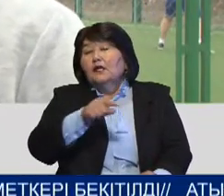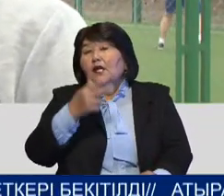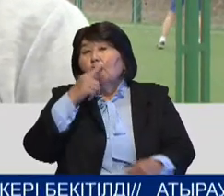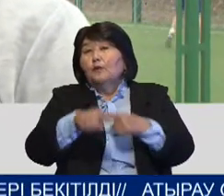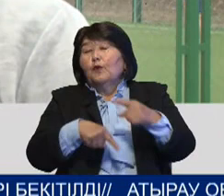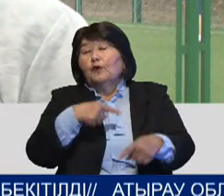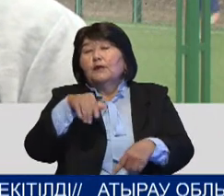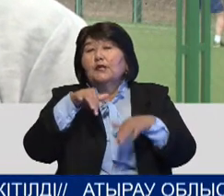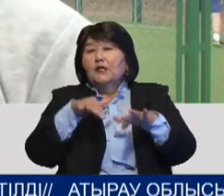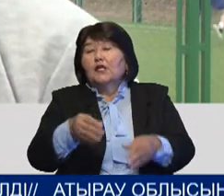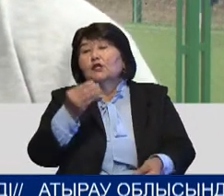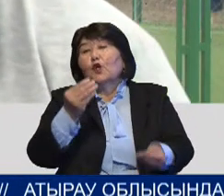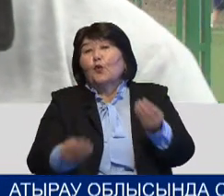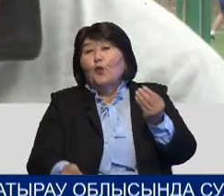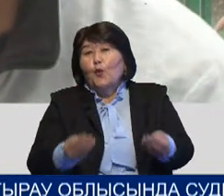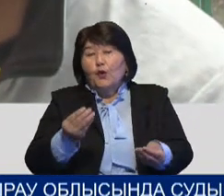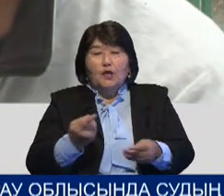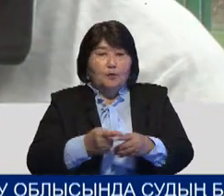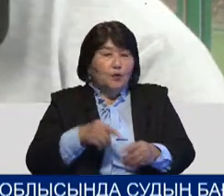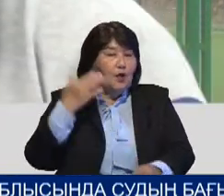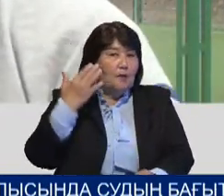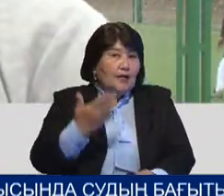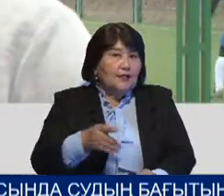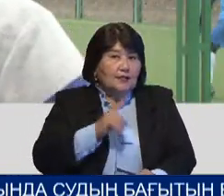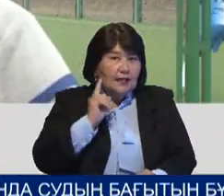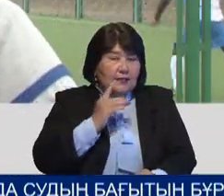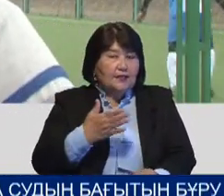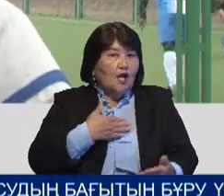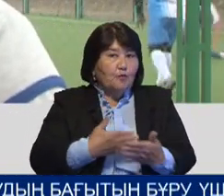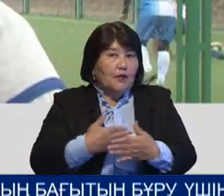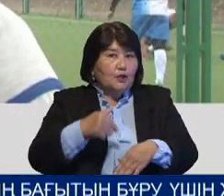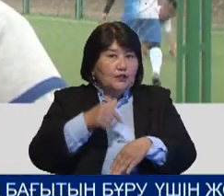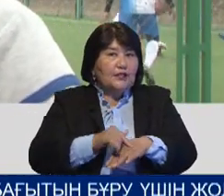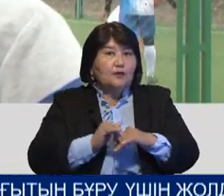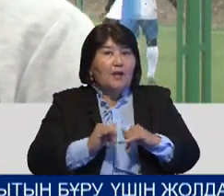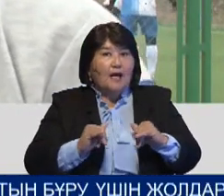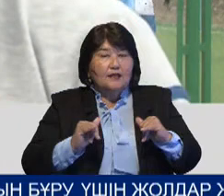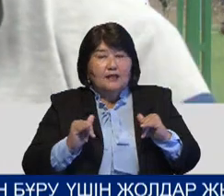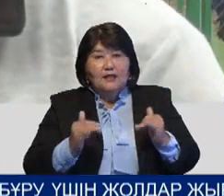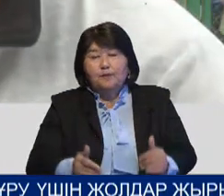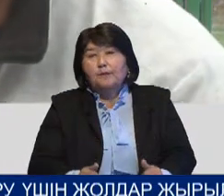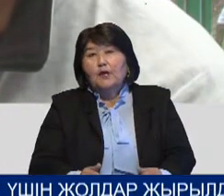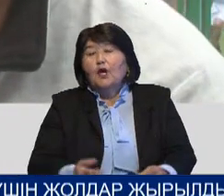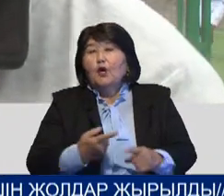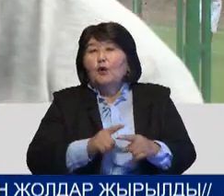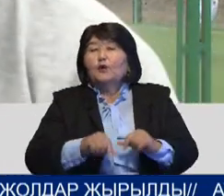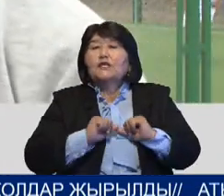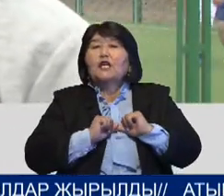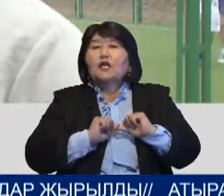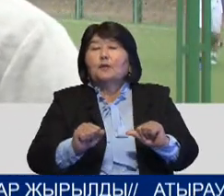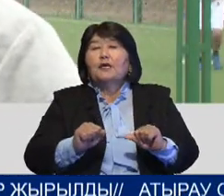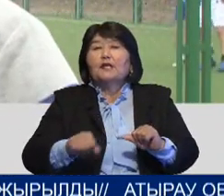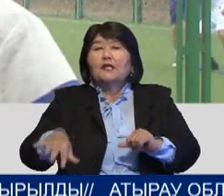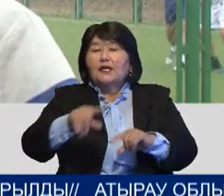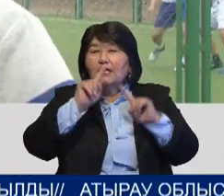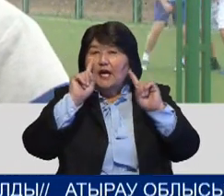дәстүрлі ойын. Бұның мақсаты енді жастарымызды патриоттық сезімін арттырып, осындай батырларымызды елге